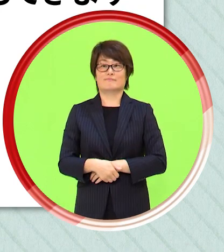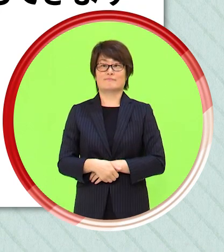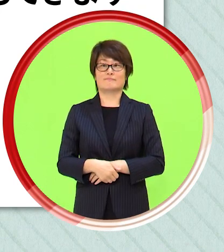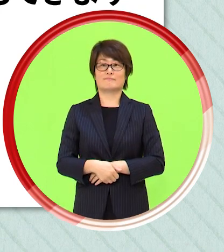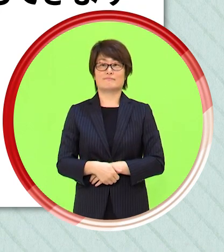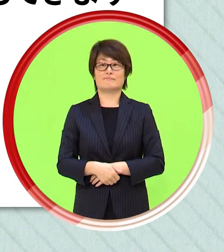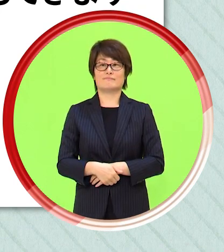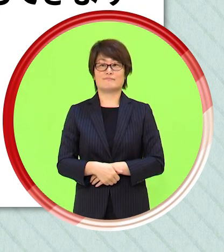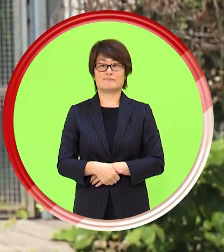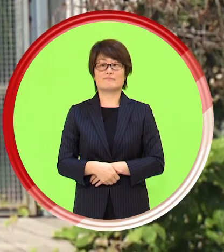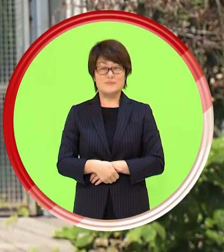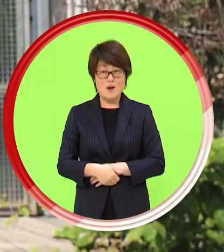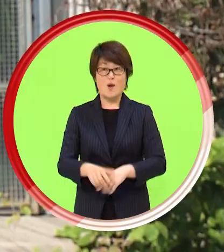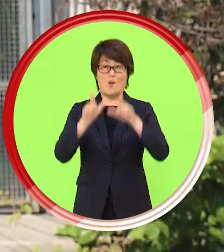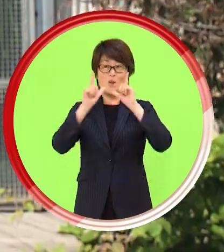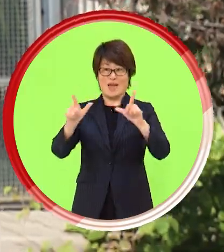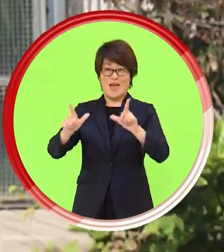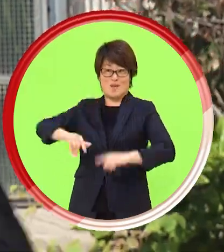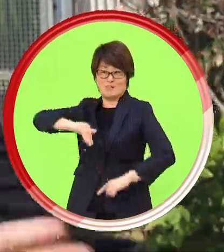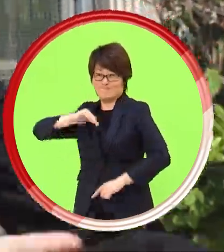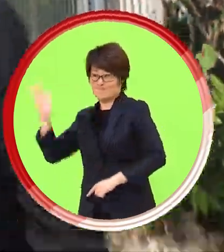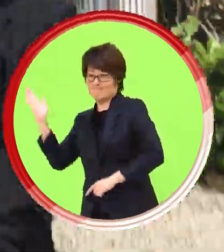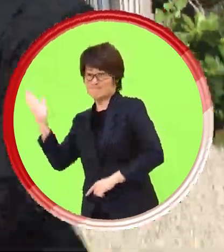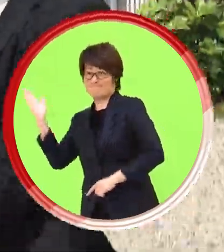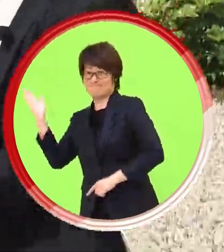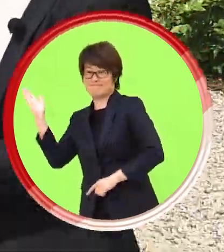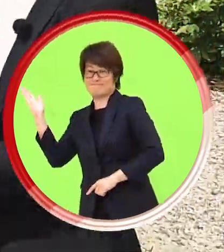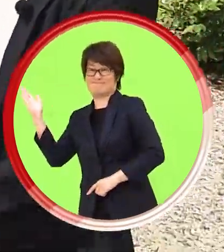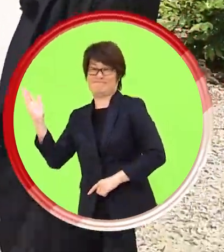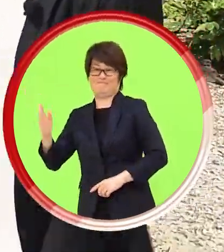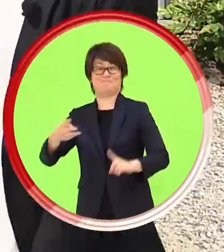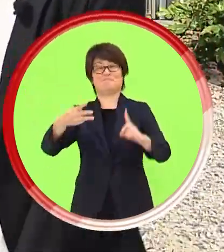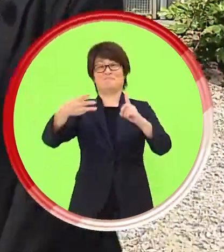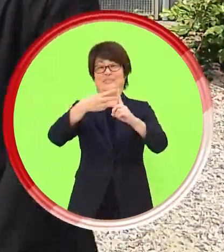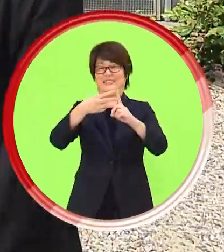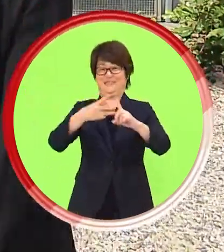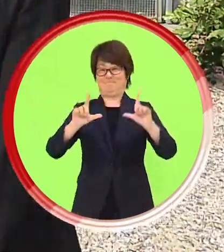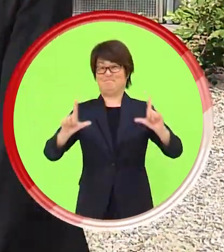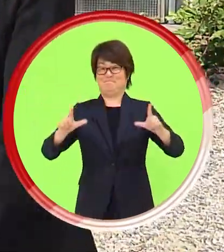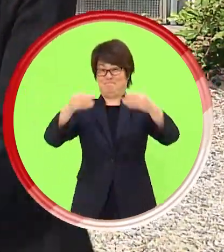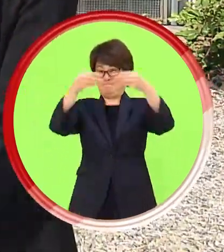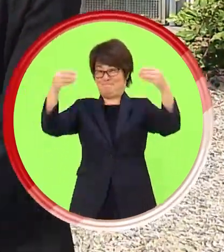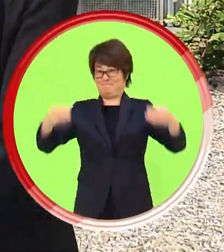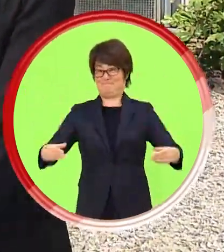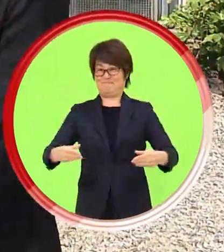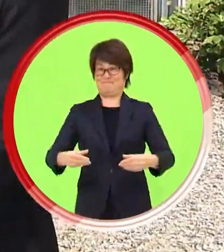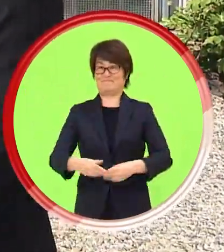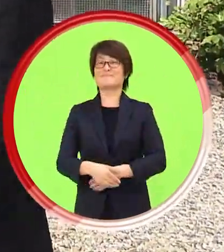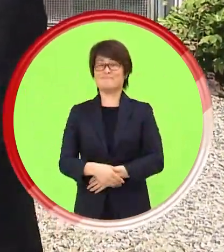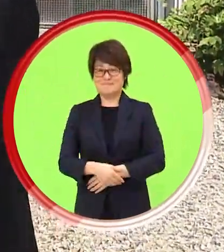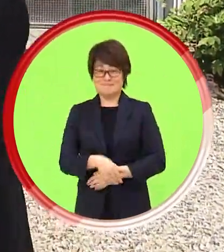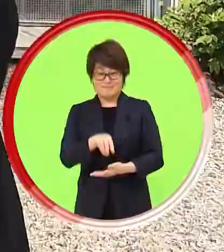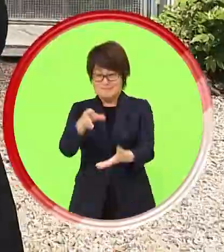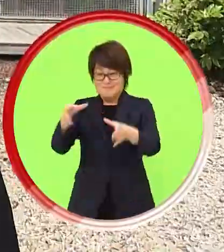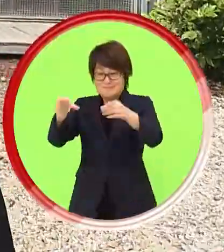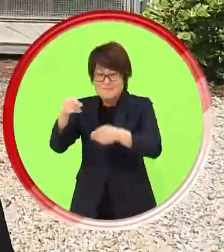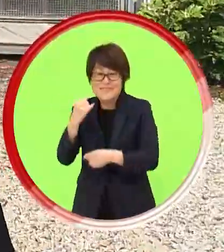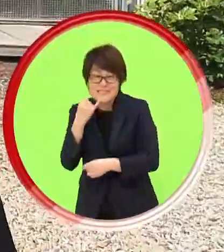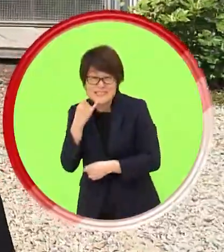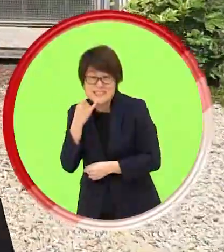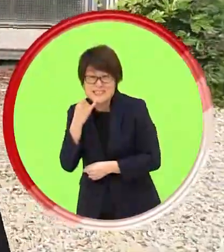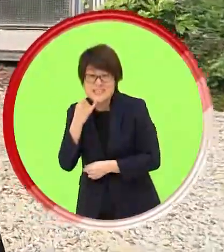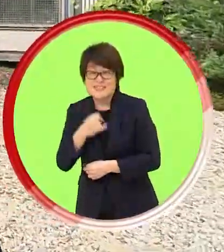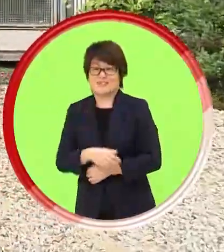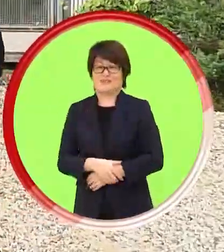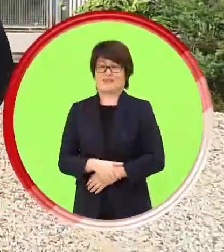検索をお願いします。 では答えはこちら、 B の名盤と盾です。 これちょっと持ってみてもいいですか。